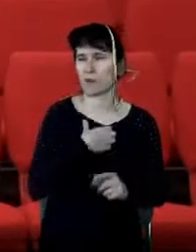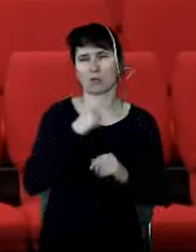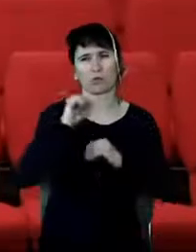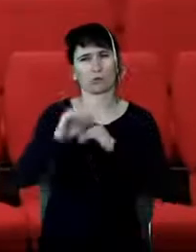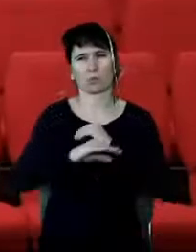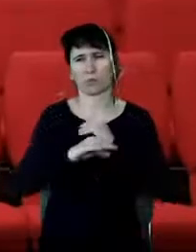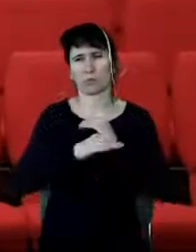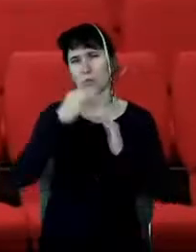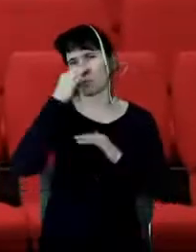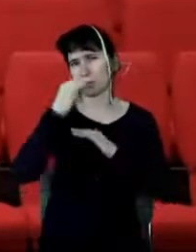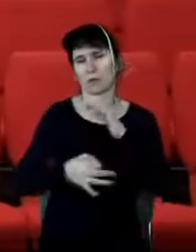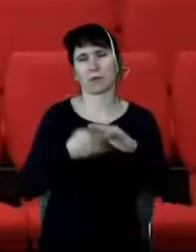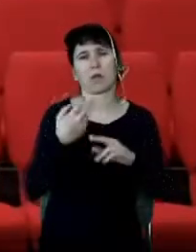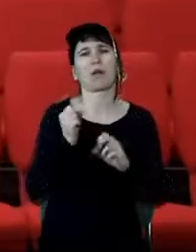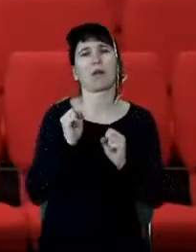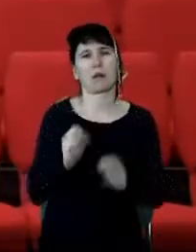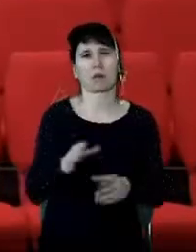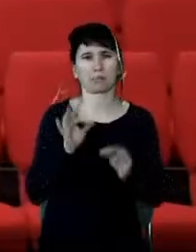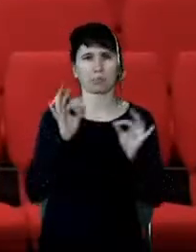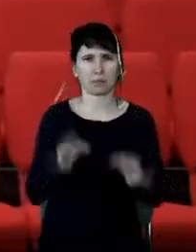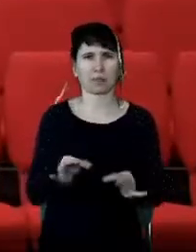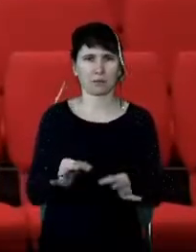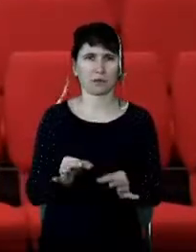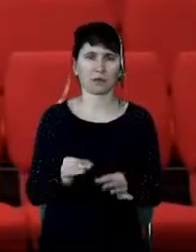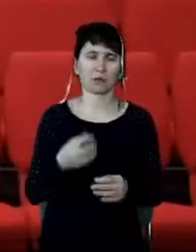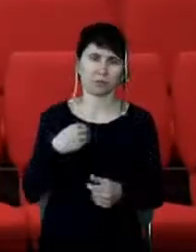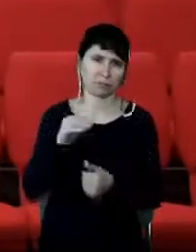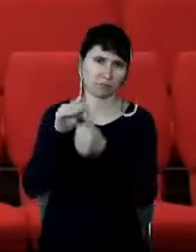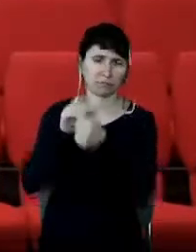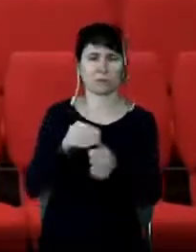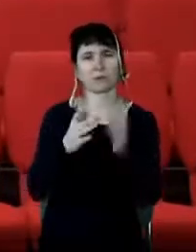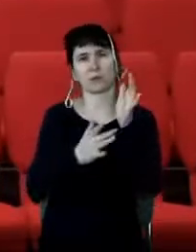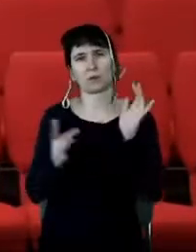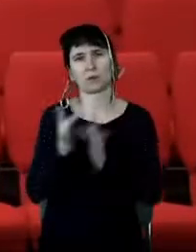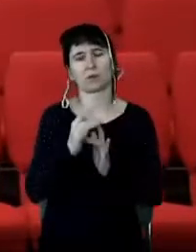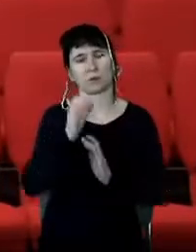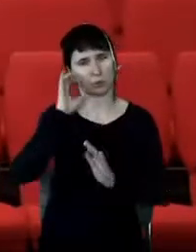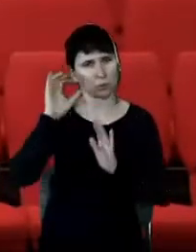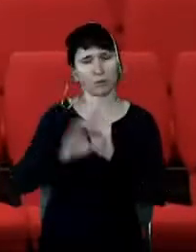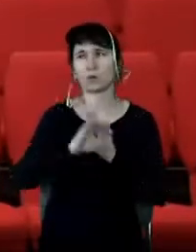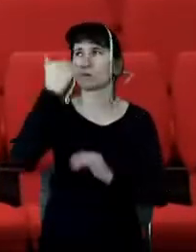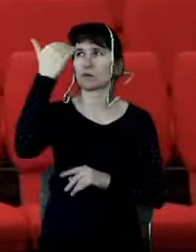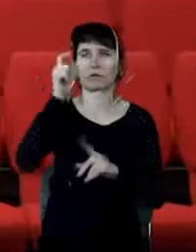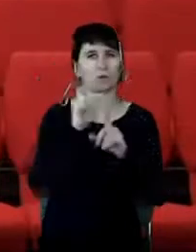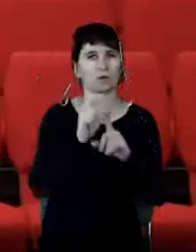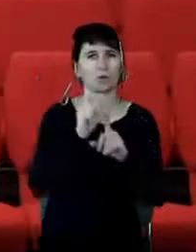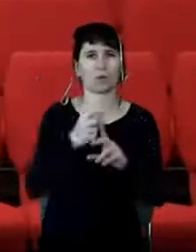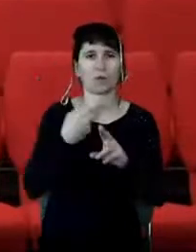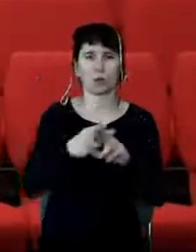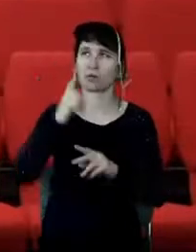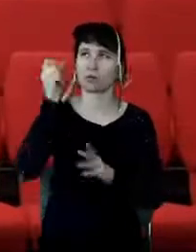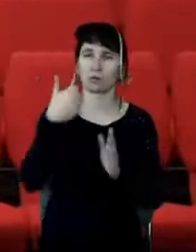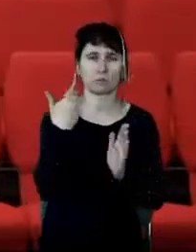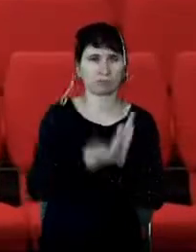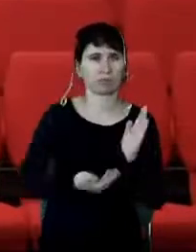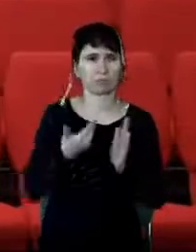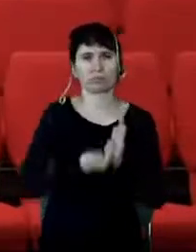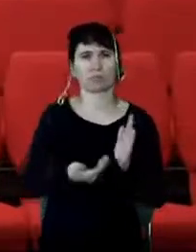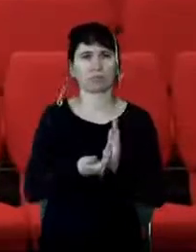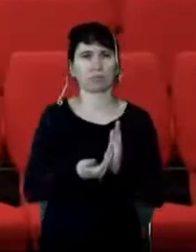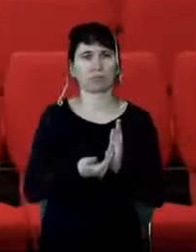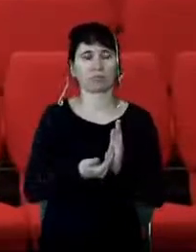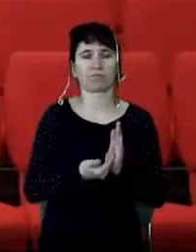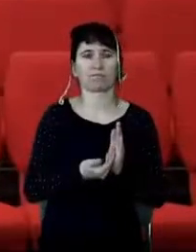допоможе побачити цього полководця і почути його слова. Такі, які він сказав до Ісуса Навина.